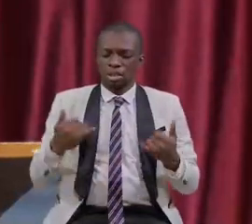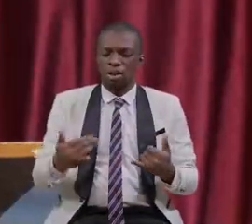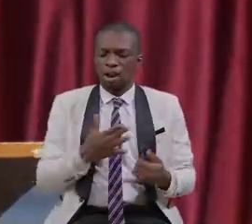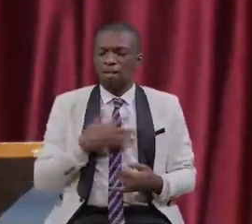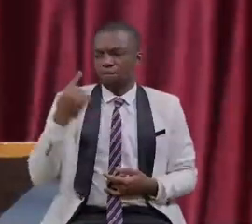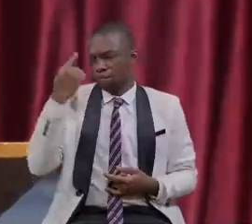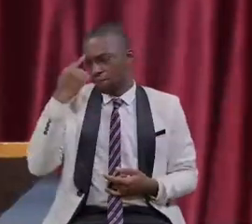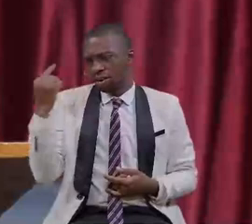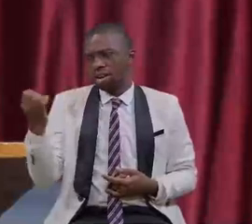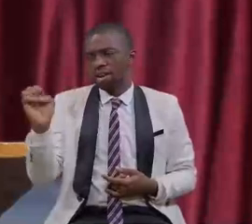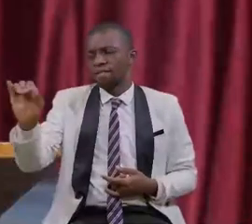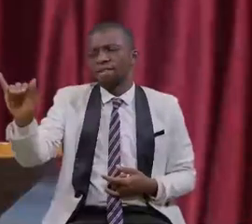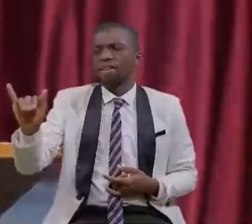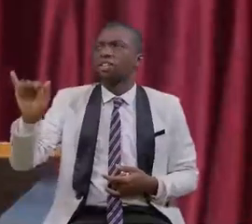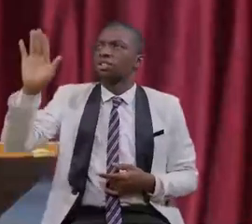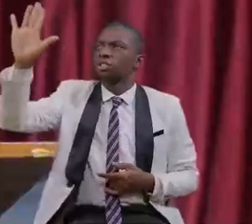puissance.